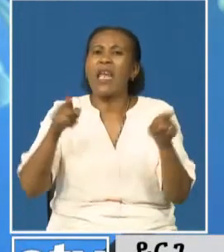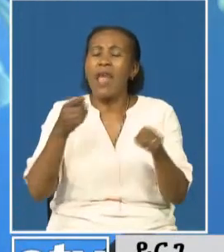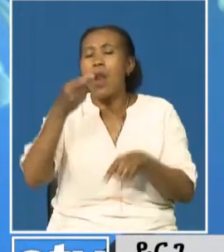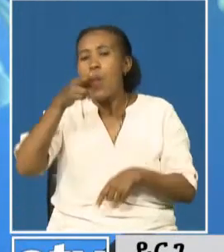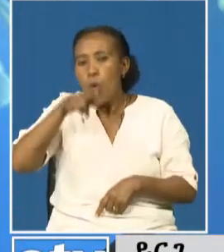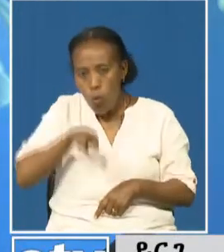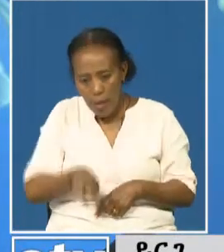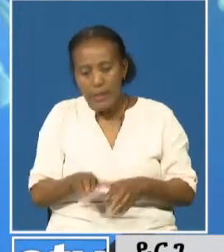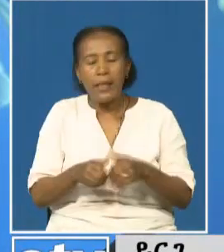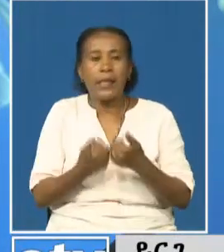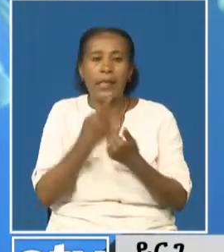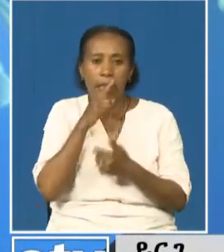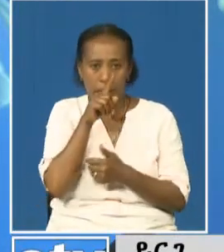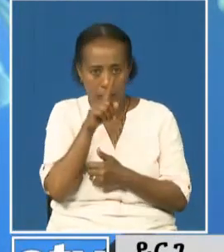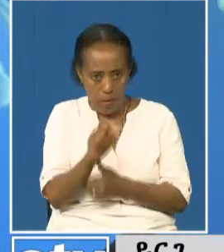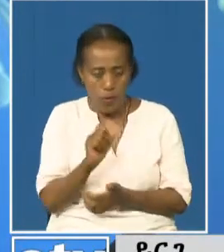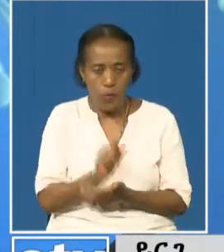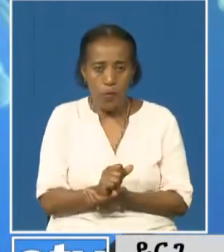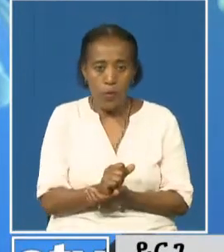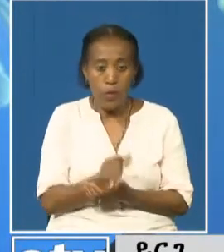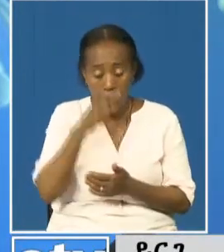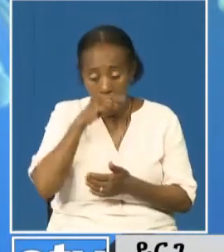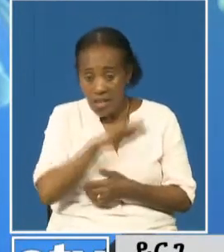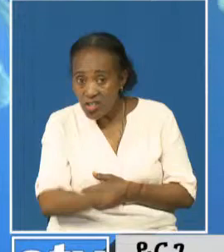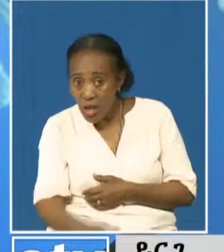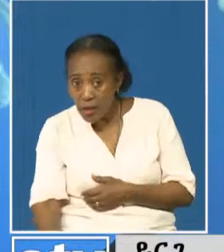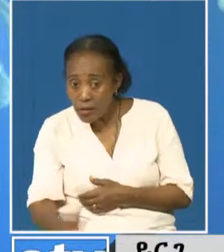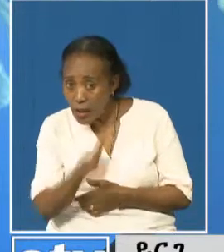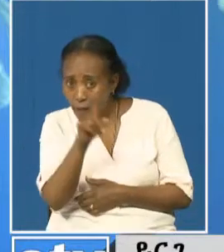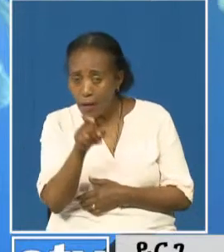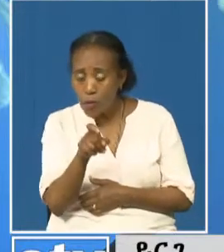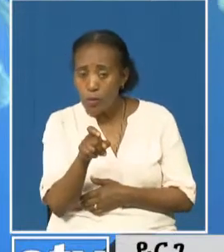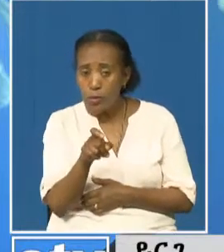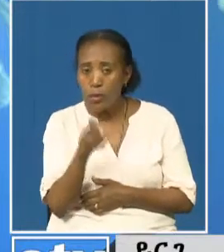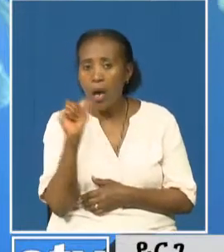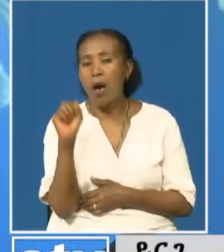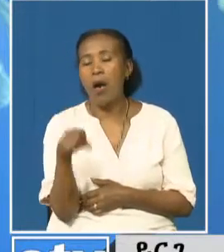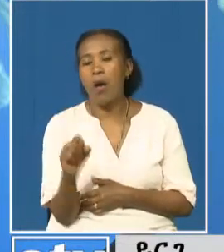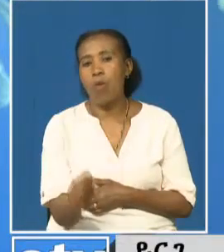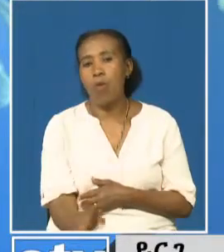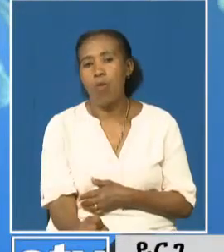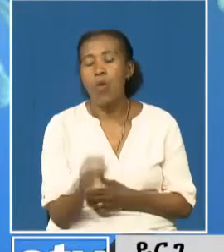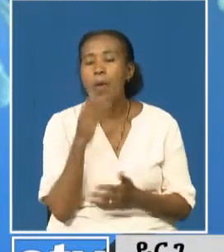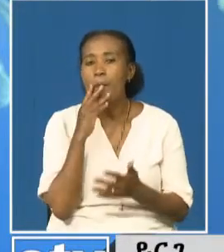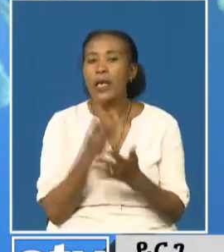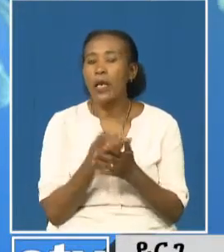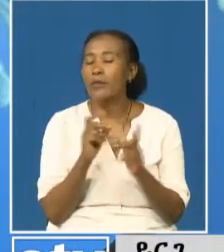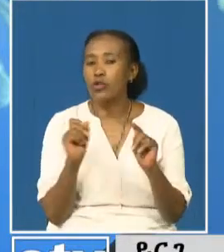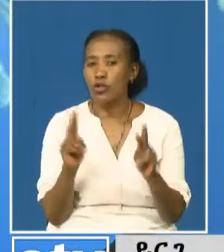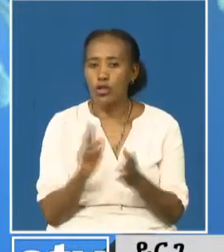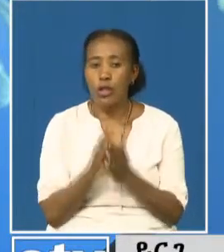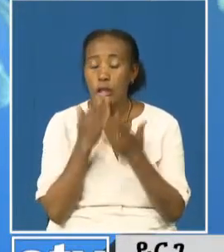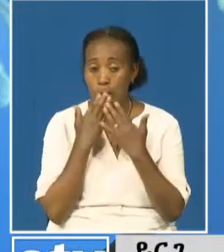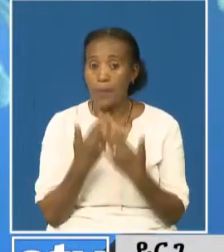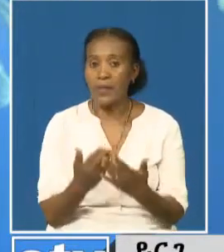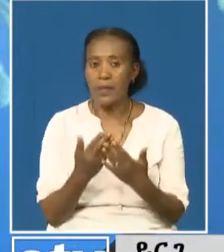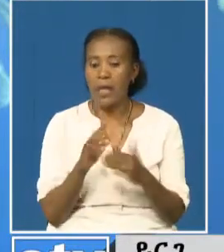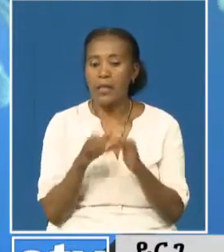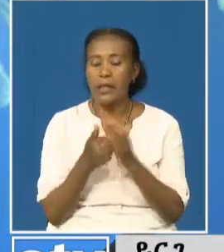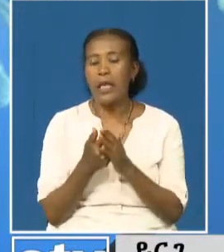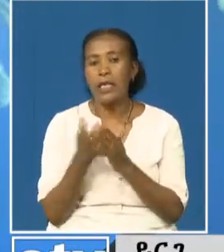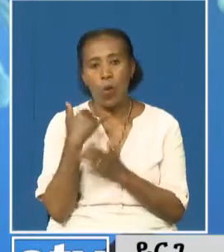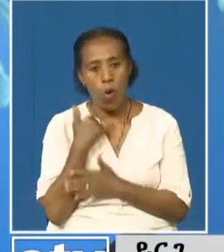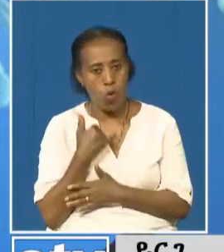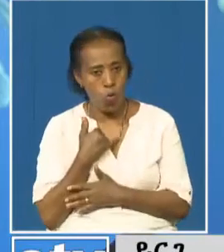ይለያል ወይስ እንዴት ነው ብዬ ነው የህፃናትን ነው የጠየቁን መልካም እሺ እናመሰግናለን